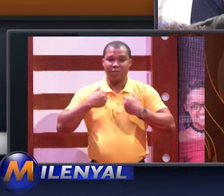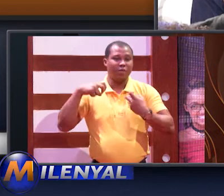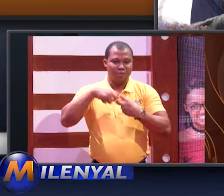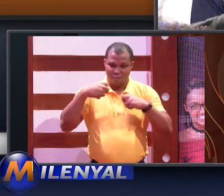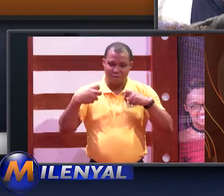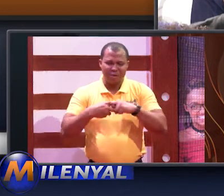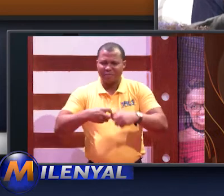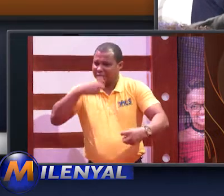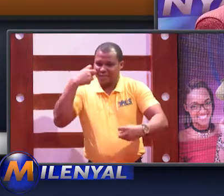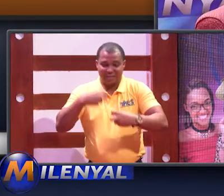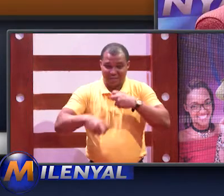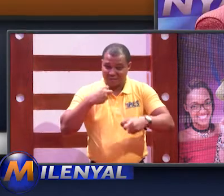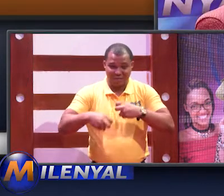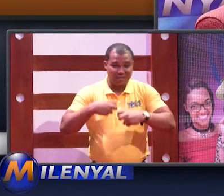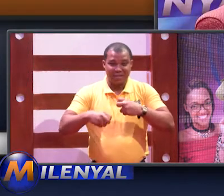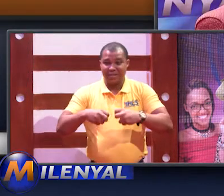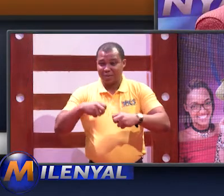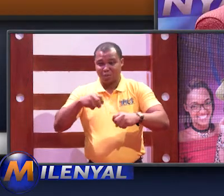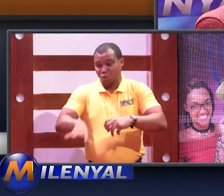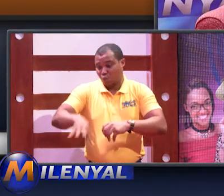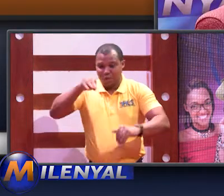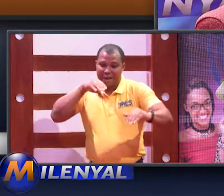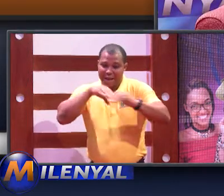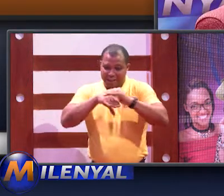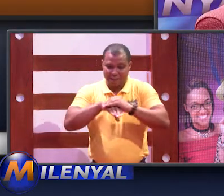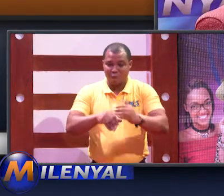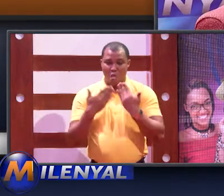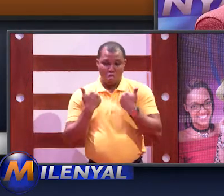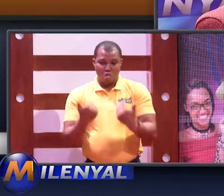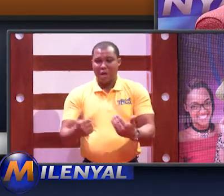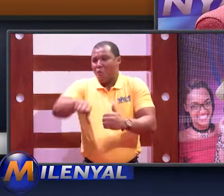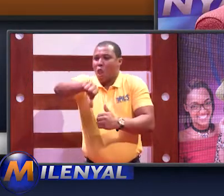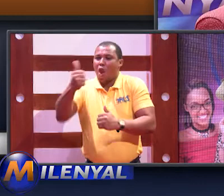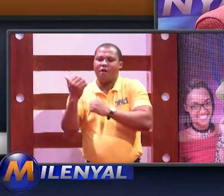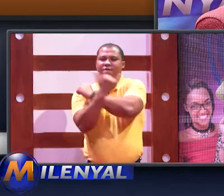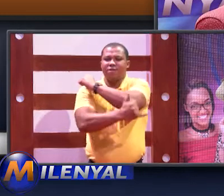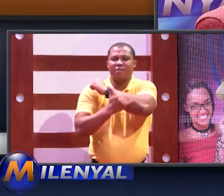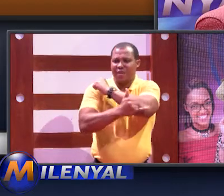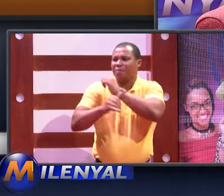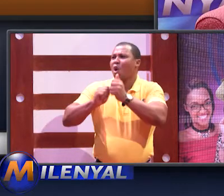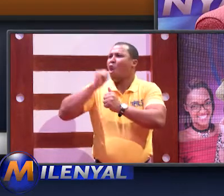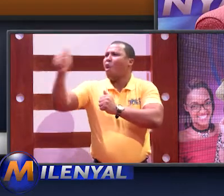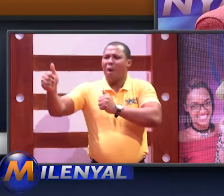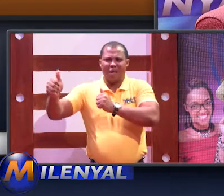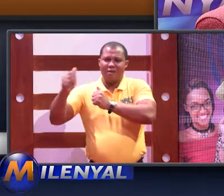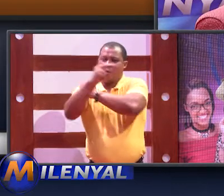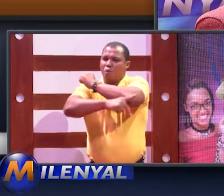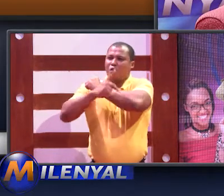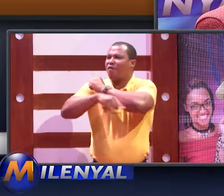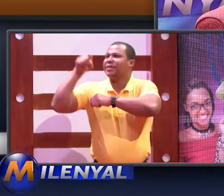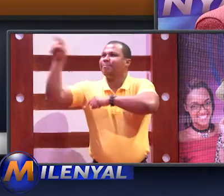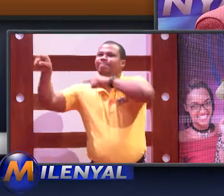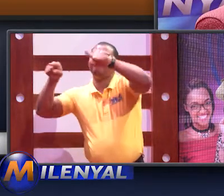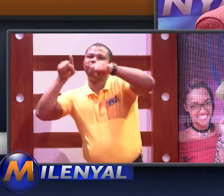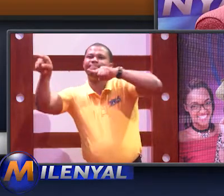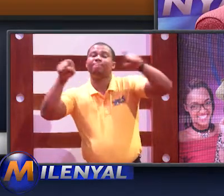avec ou bien li difficile par exemple pour gen accès avec yo. Mais qu'on y a soit parler de l'autre ville en dehors de capitale là, en dehors de